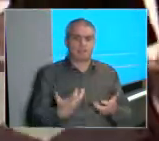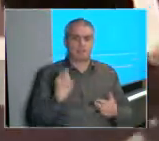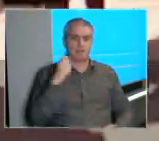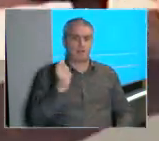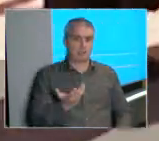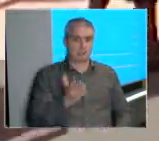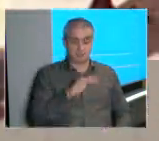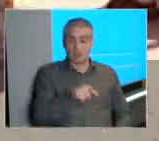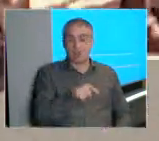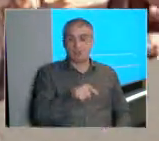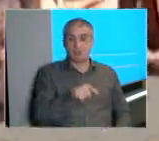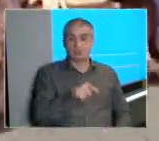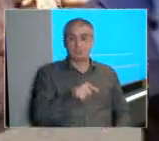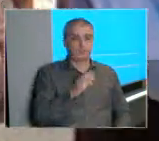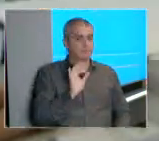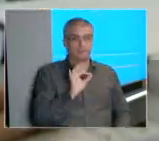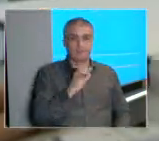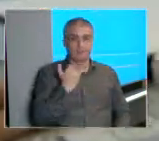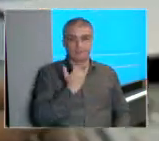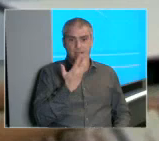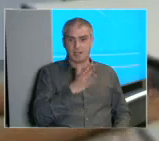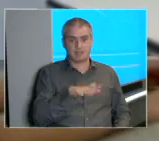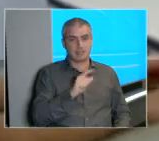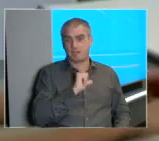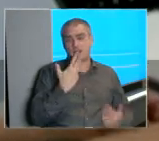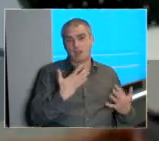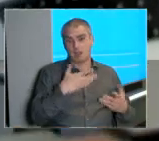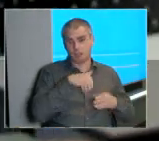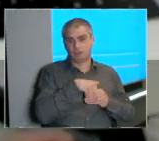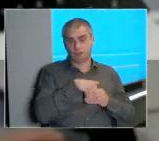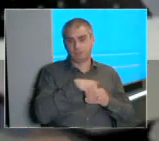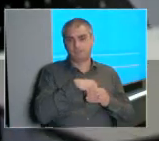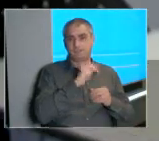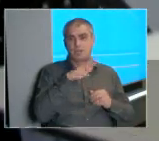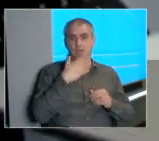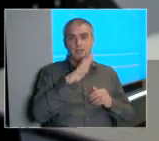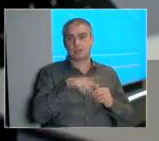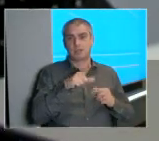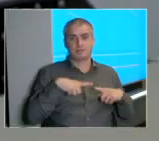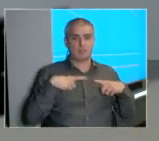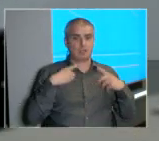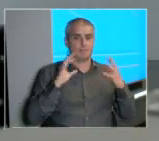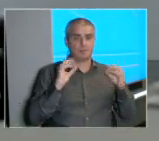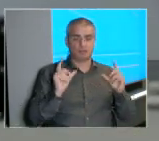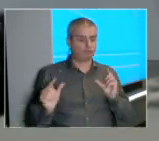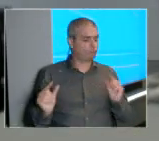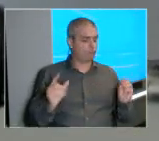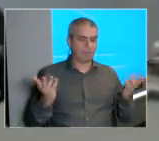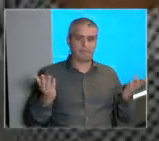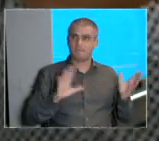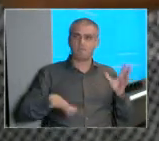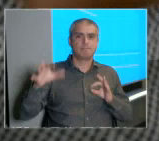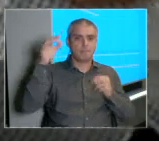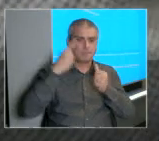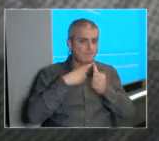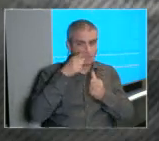יקרים, שילדים, באמת בדרך כלל הילדים הכי חלשים במערכת, זה יכול להיות ילדים שחיים באמת בשולי המערכת,